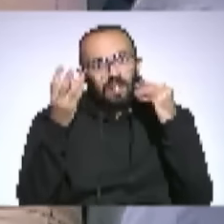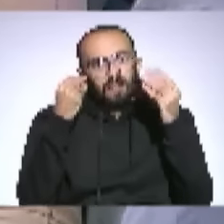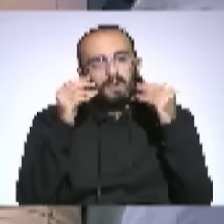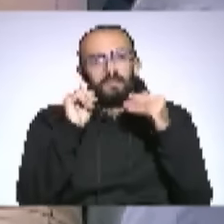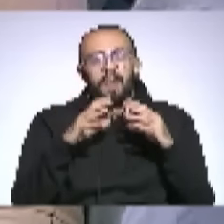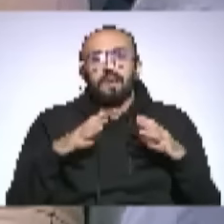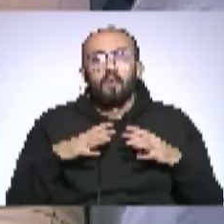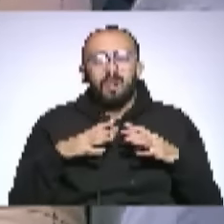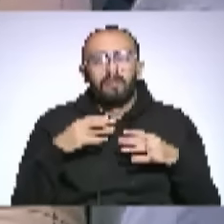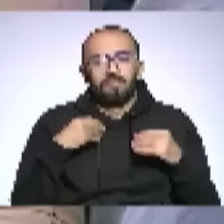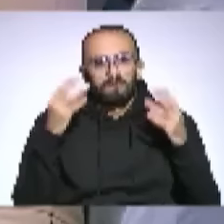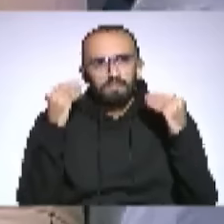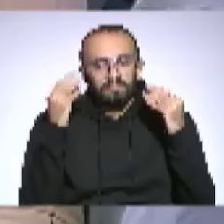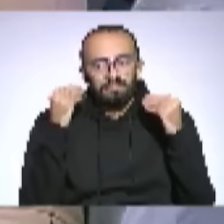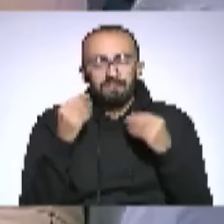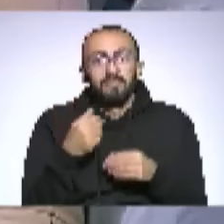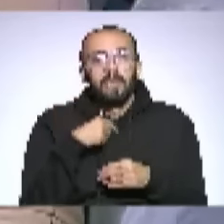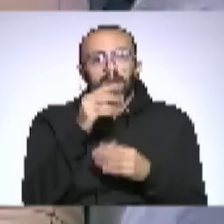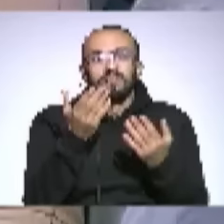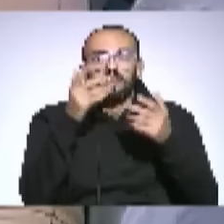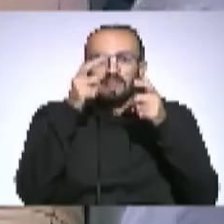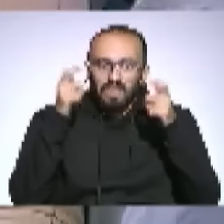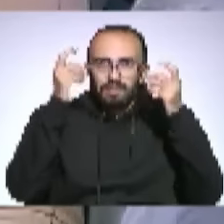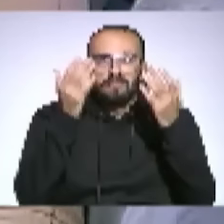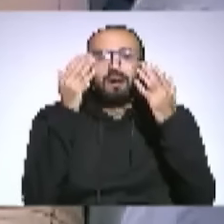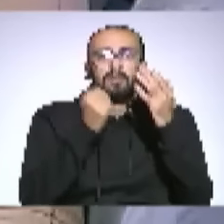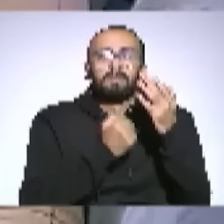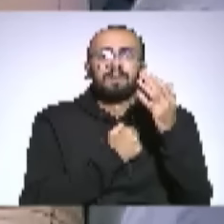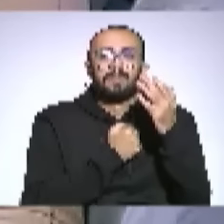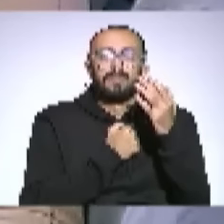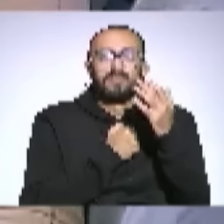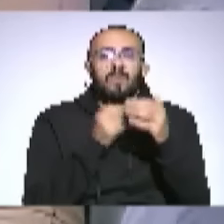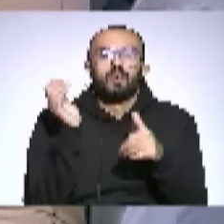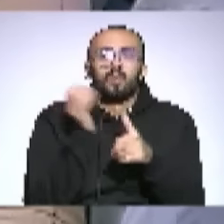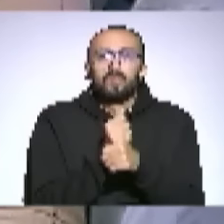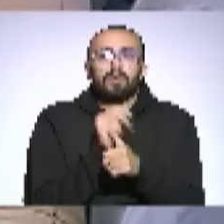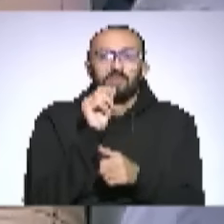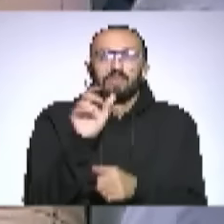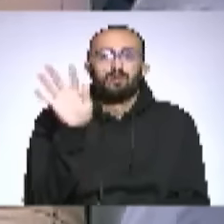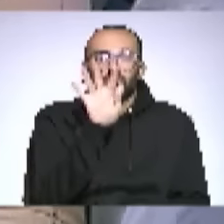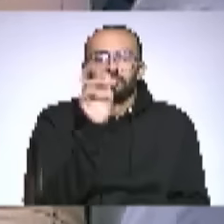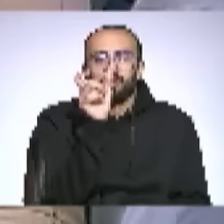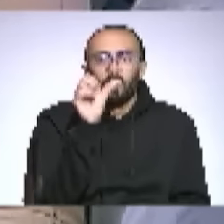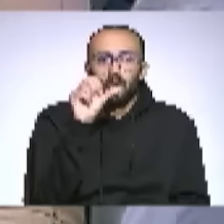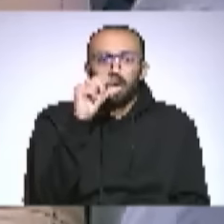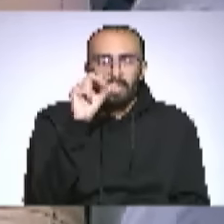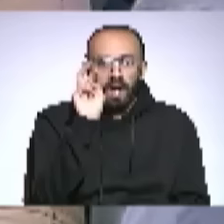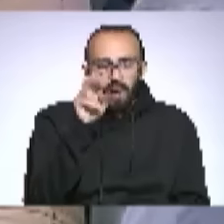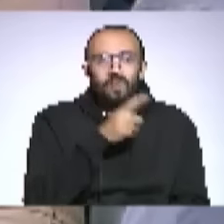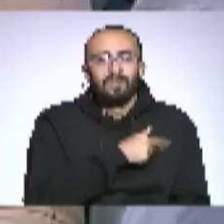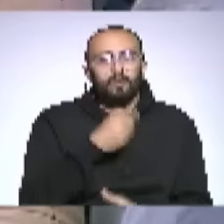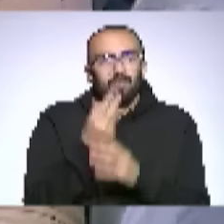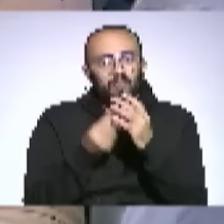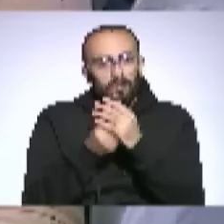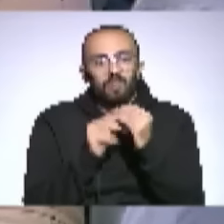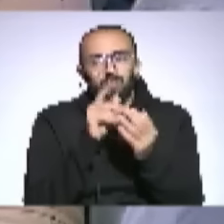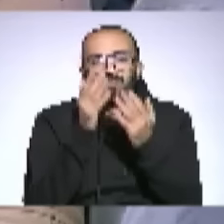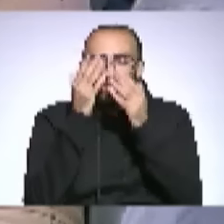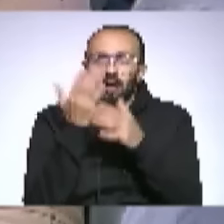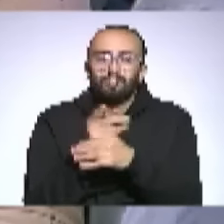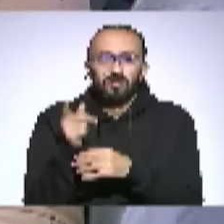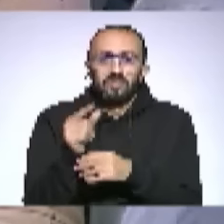يكون سعيد وبطلب من سيدنا يصلي من اجل بيتي واذكر جوزي شنوده واولادي مارتن ومارسيلينو في صلاته ويقول